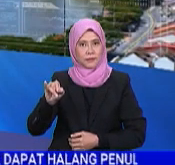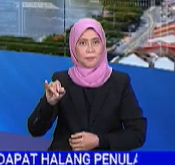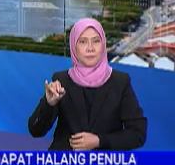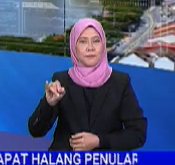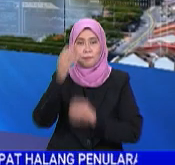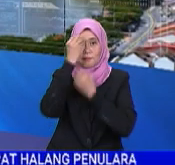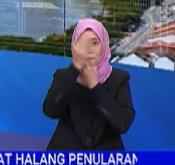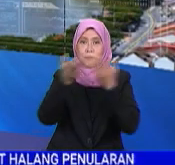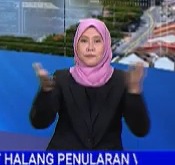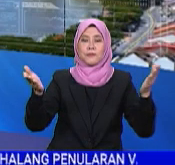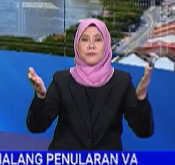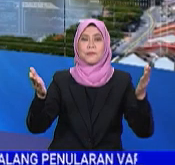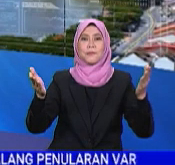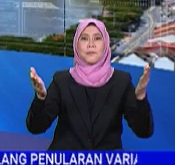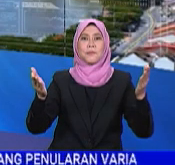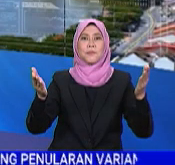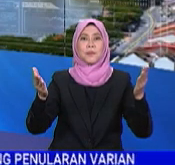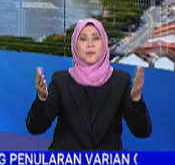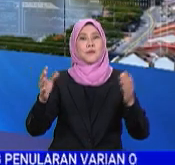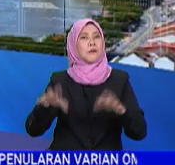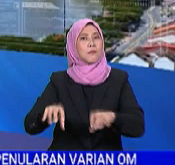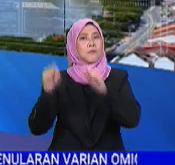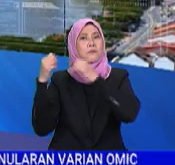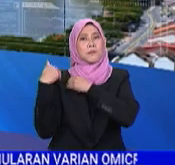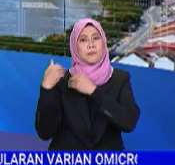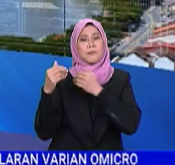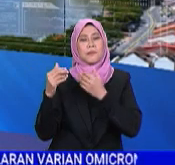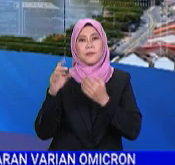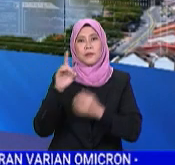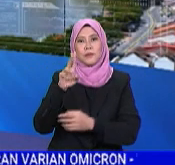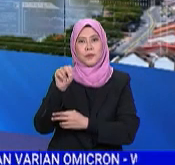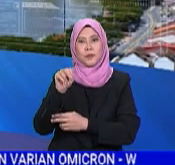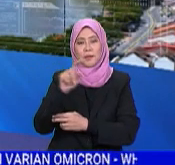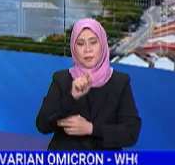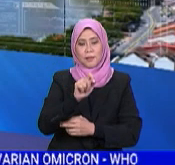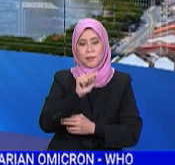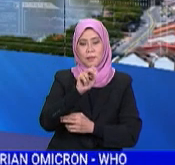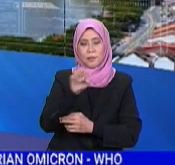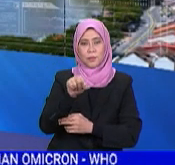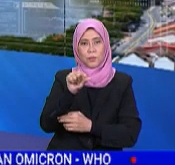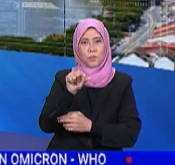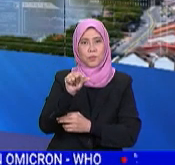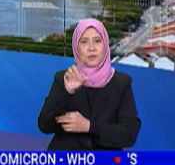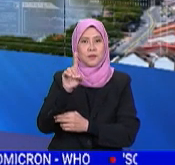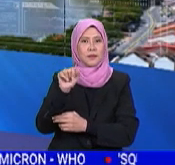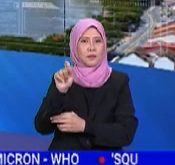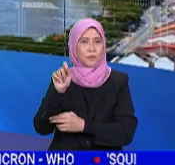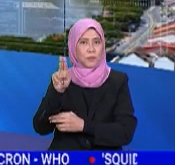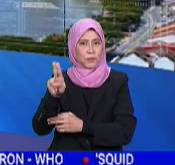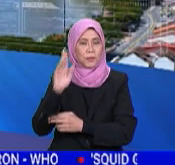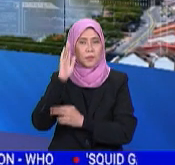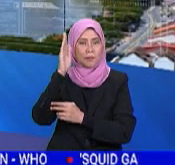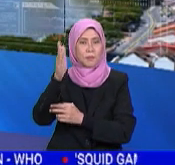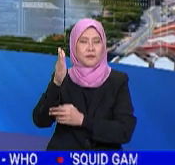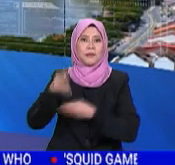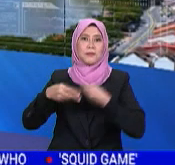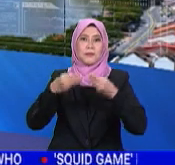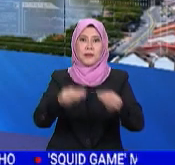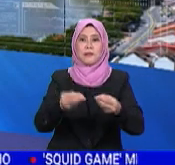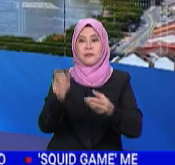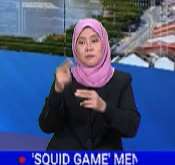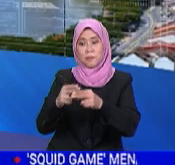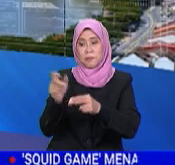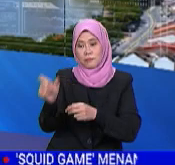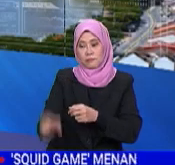topeng memaklumkan penyandang kerusi dewan undangan negeri Tanjung Datu Datu amal Jamilah Aduh akan memberi laluan untuk